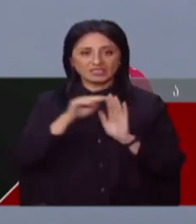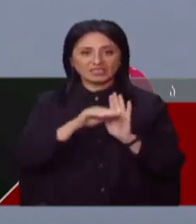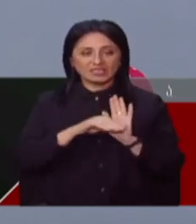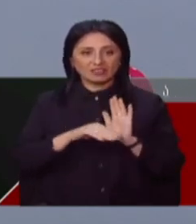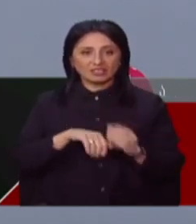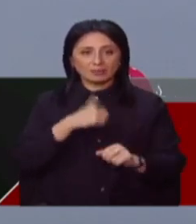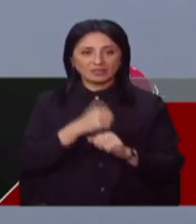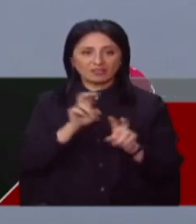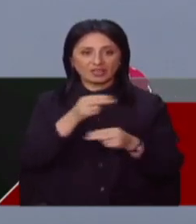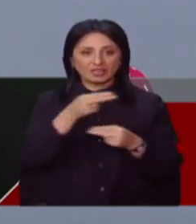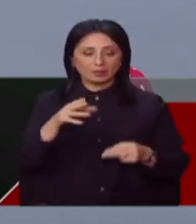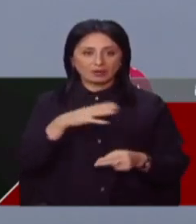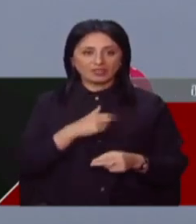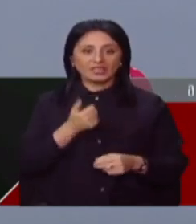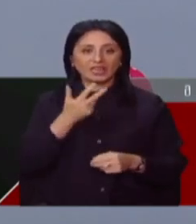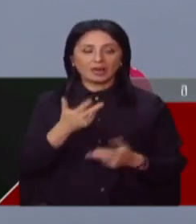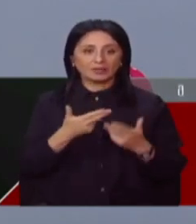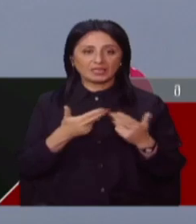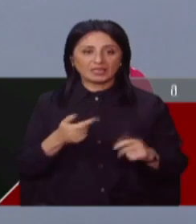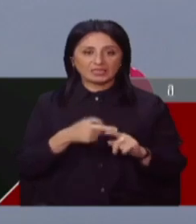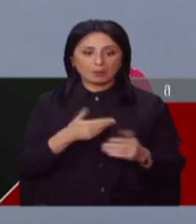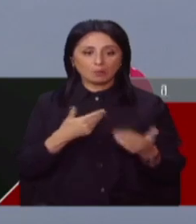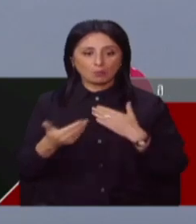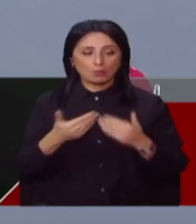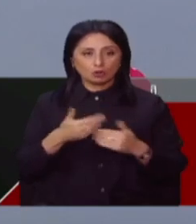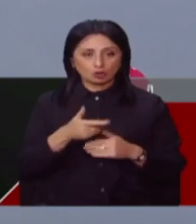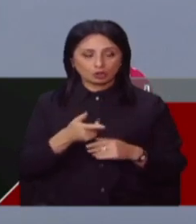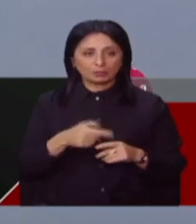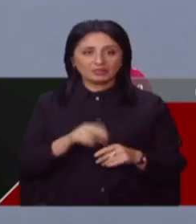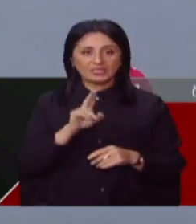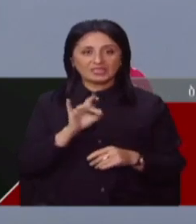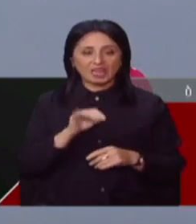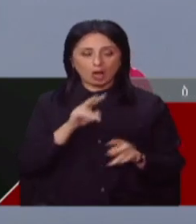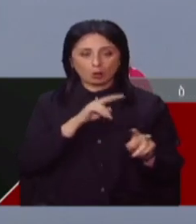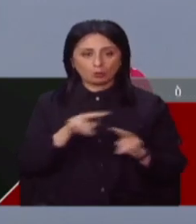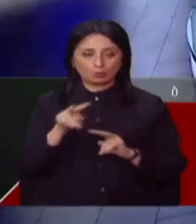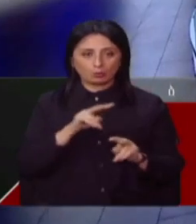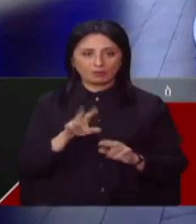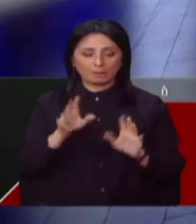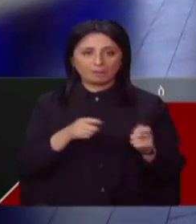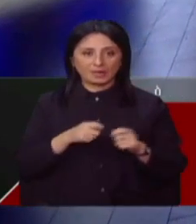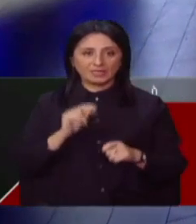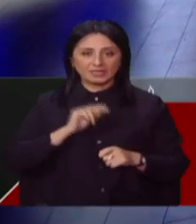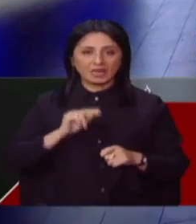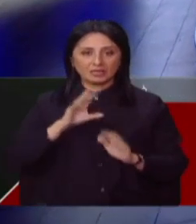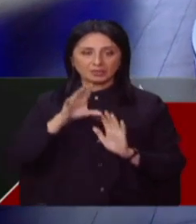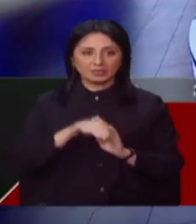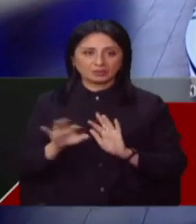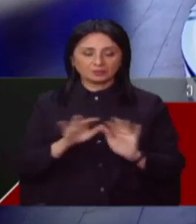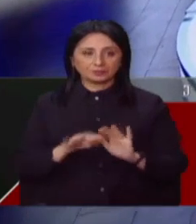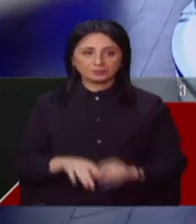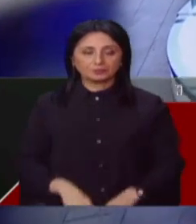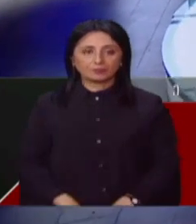წესრიგში მთავარი თემა იყოს. რამდენად იზიარებენ ამ მოწოდებას ადრესატები, თამუნა წიკლაური ადევნებს თვალს პრეზიდენტის ადმინისტრაციაში